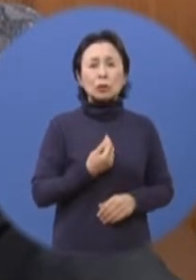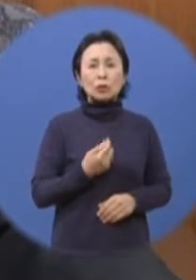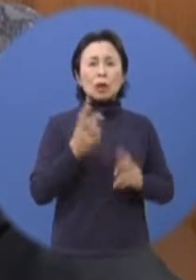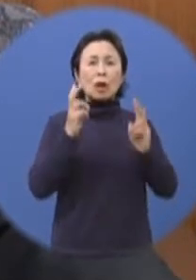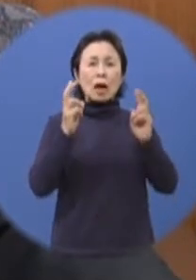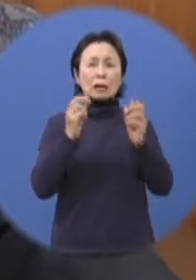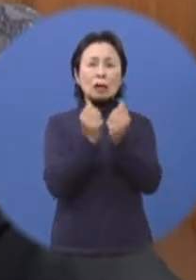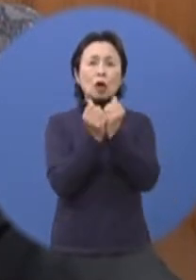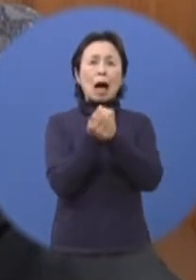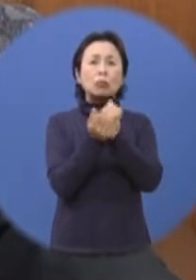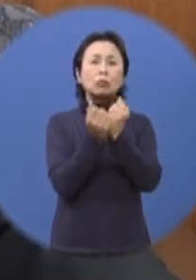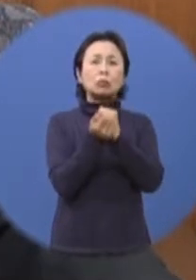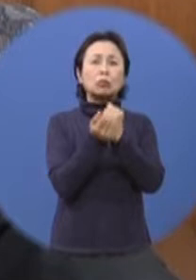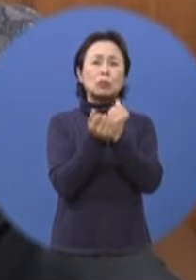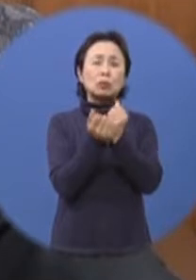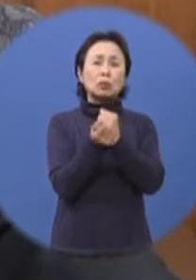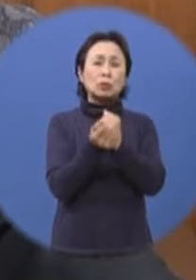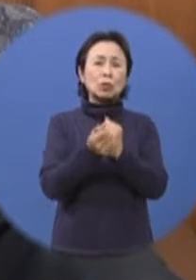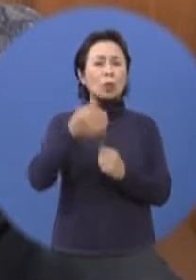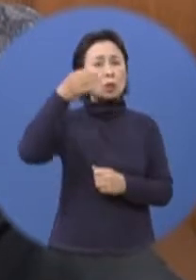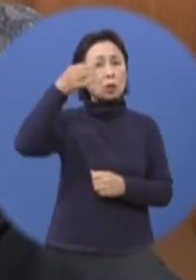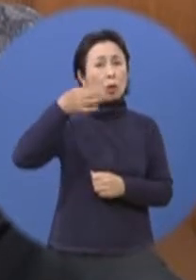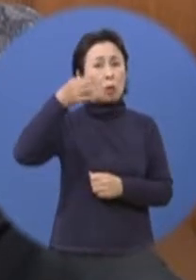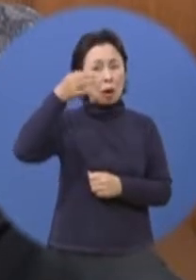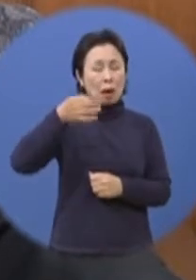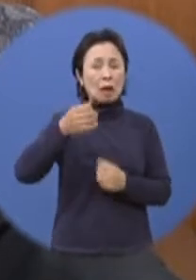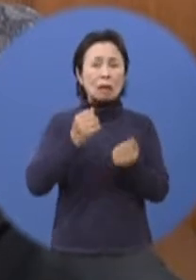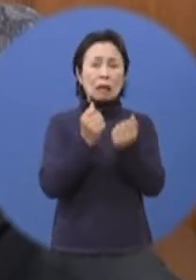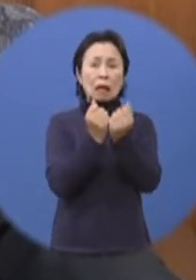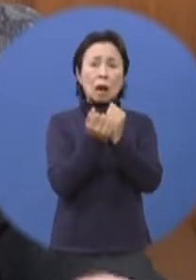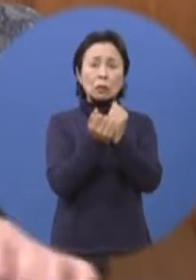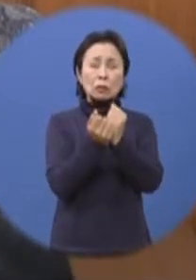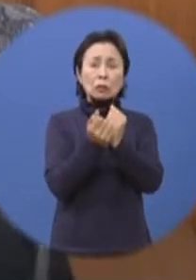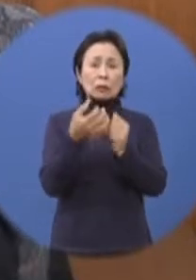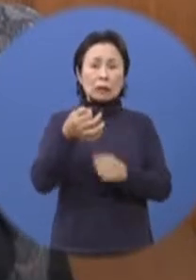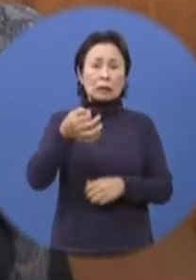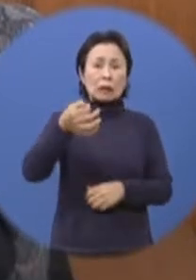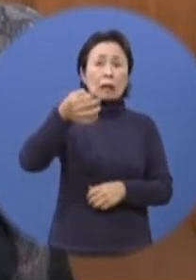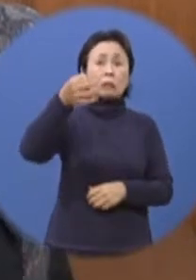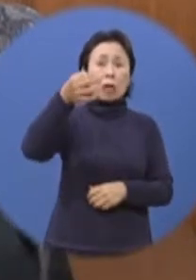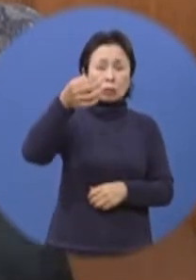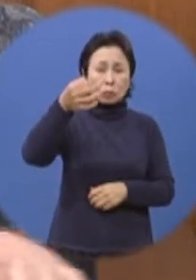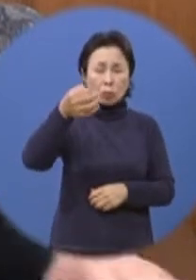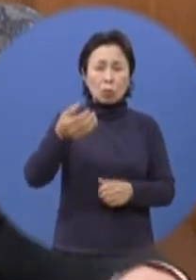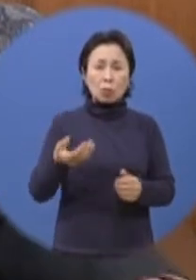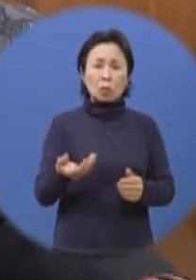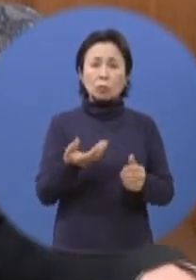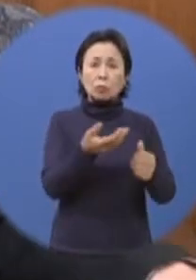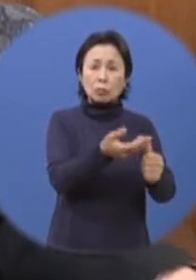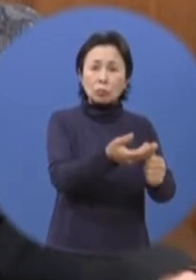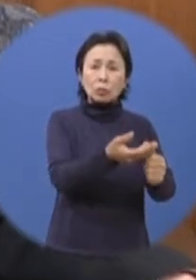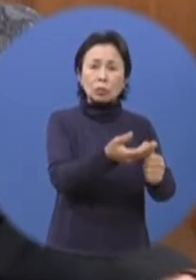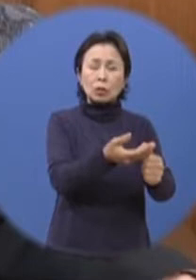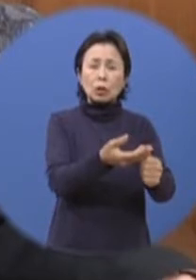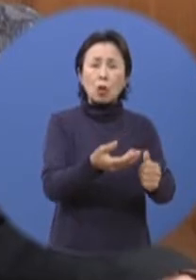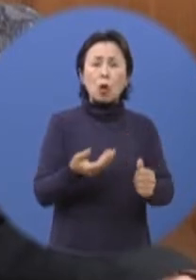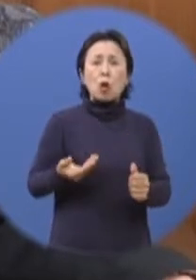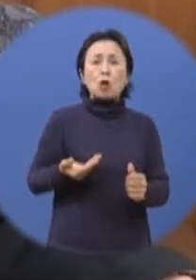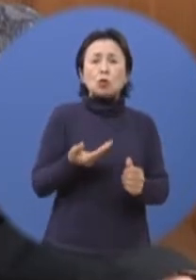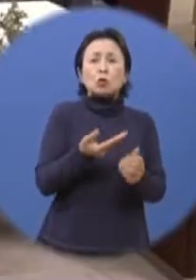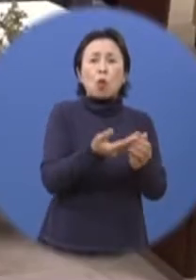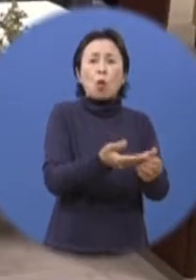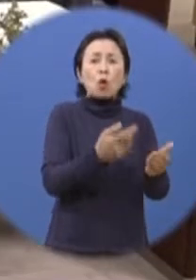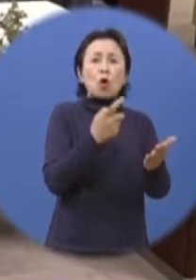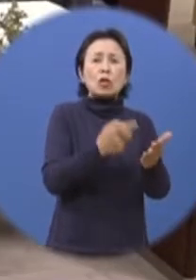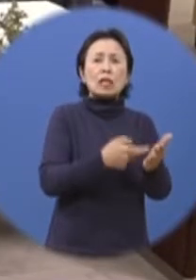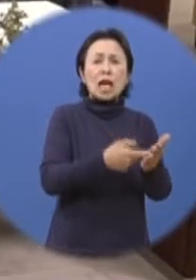自社株評価あったんですねこれが戻っ高くなると奴隷がぶらぶなっ長兄ができないんですよ